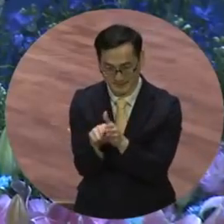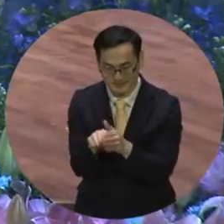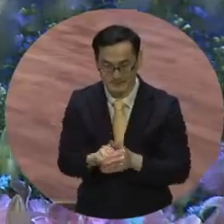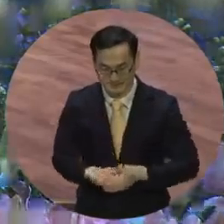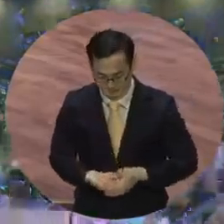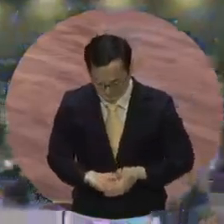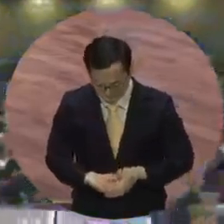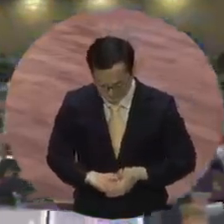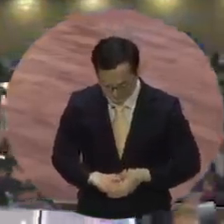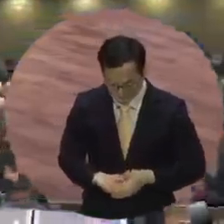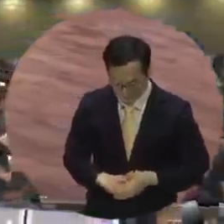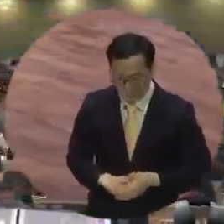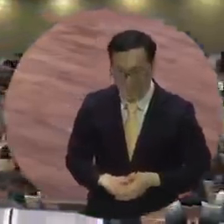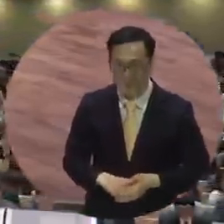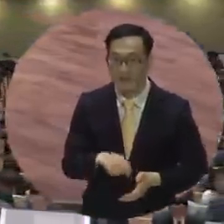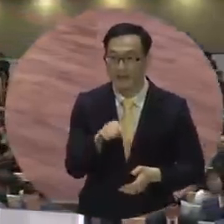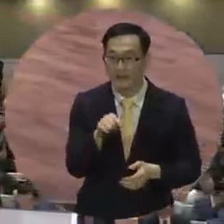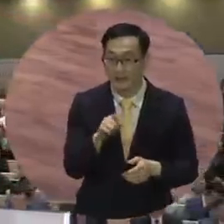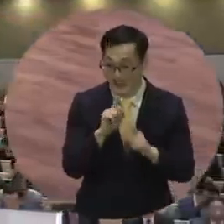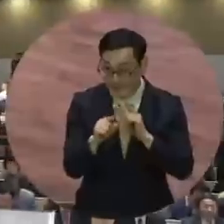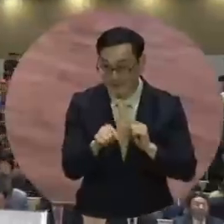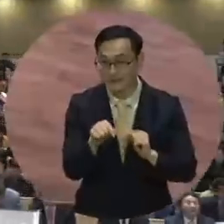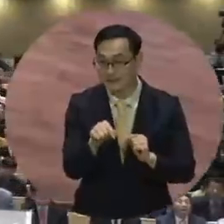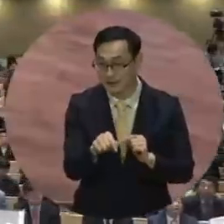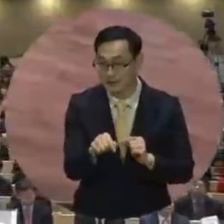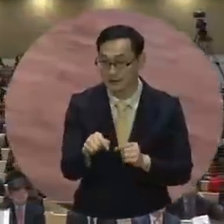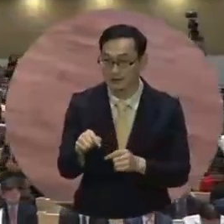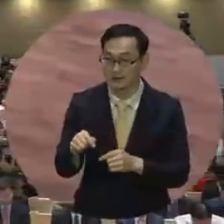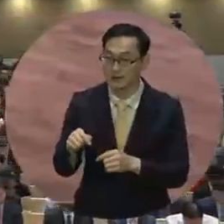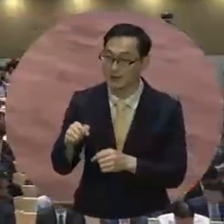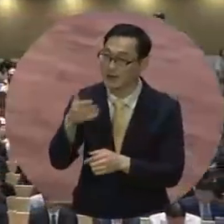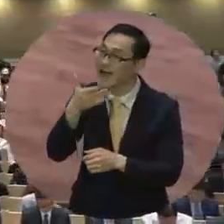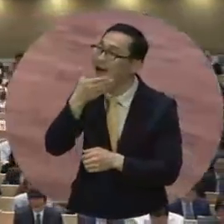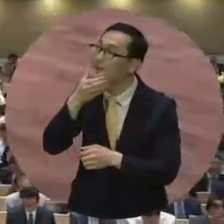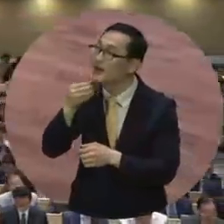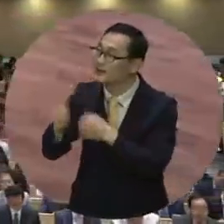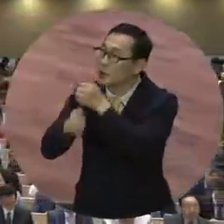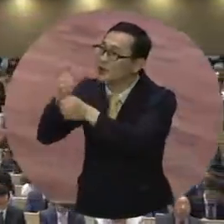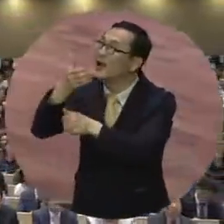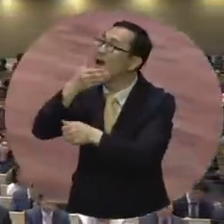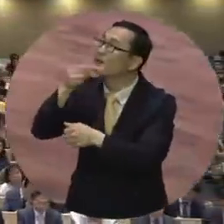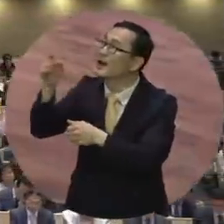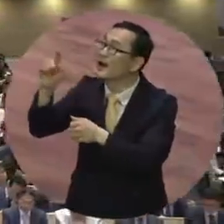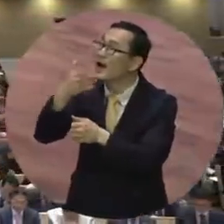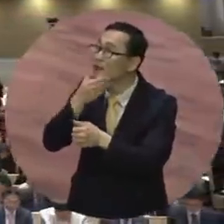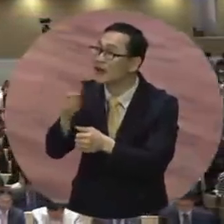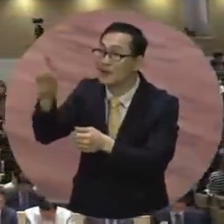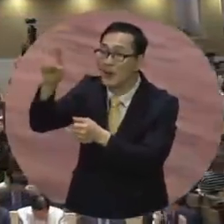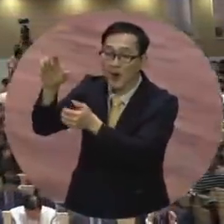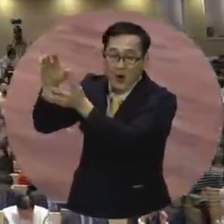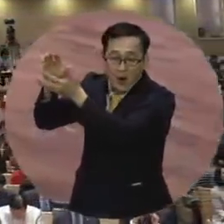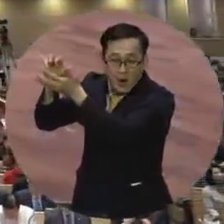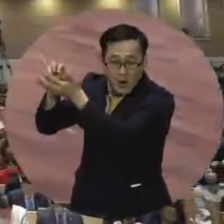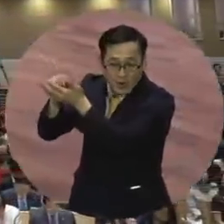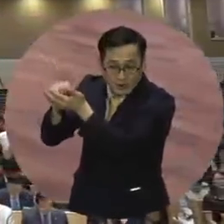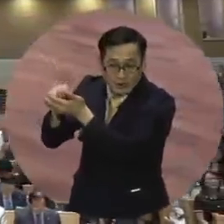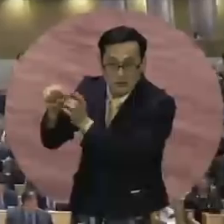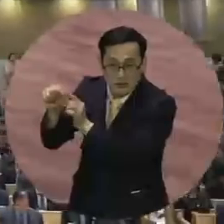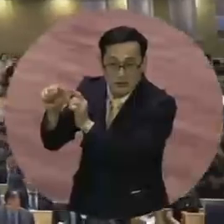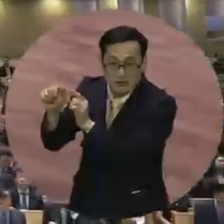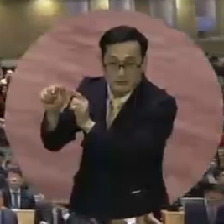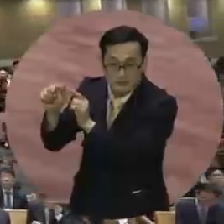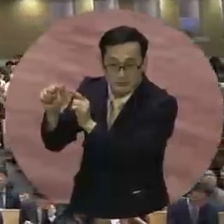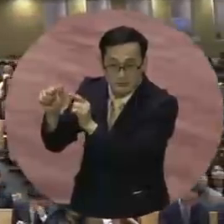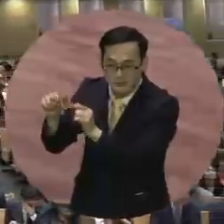봅니다. 그런즉 육신으로 우리 조상인 아브라함이 무엇을 얻었다 하리요? 만일 아브라함이